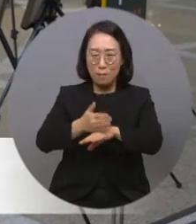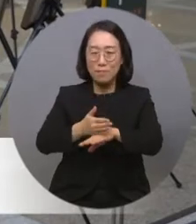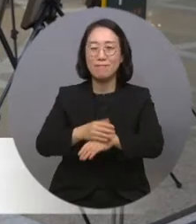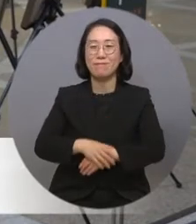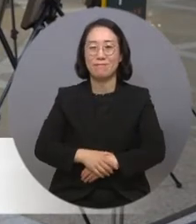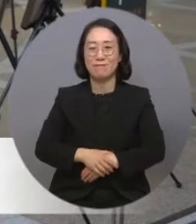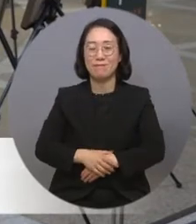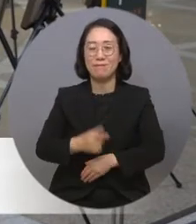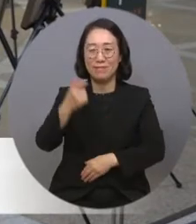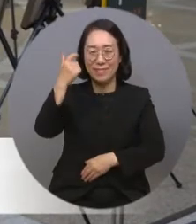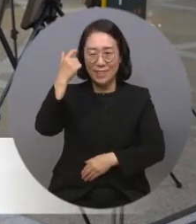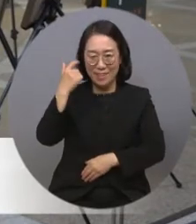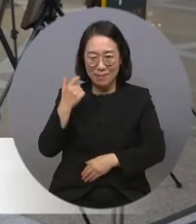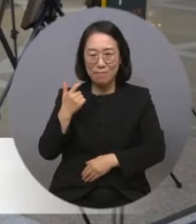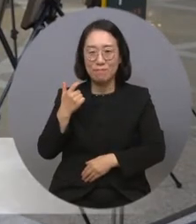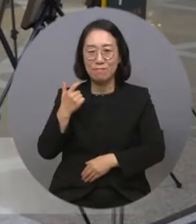말을